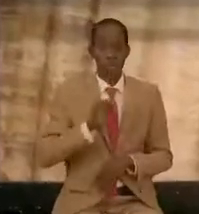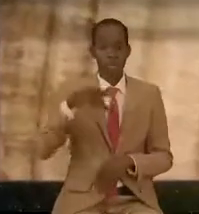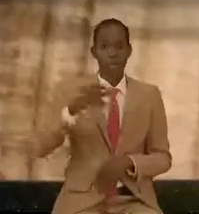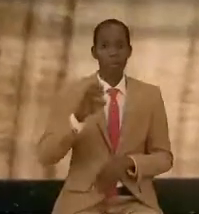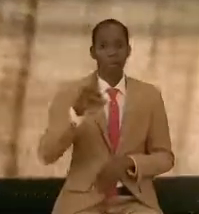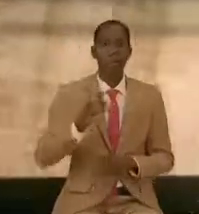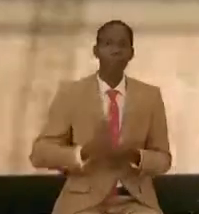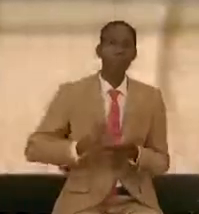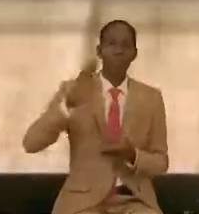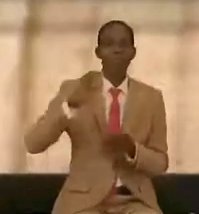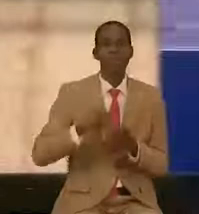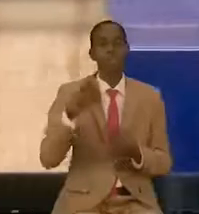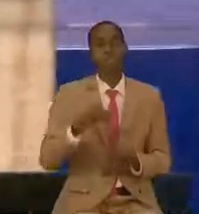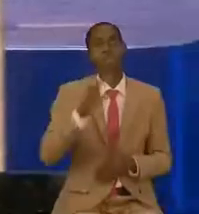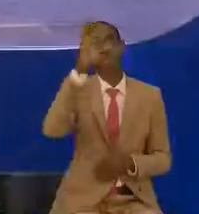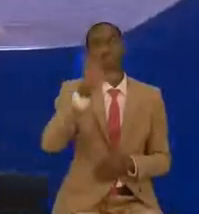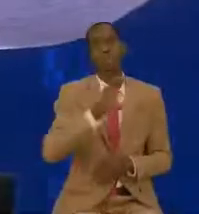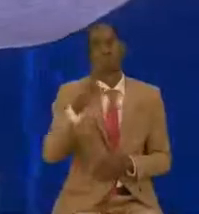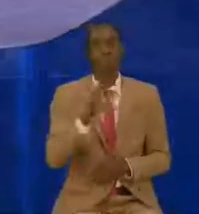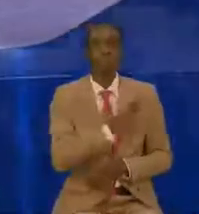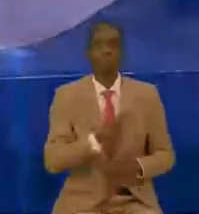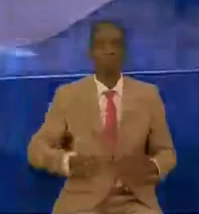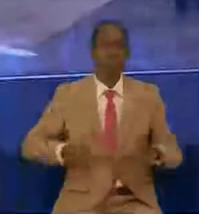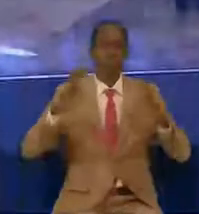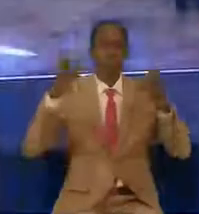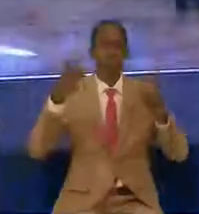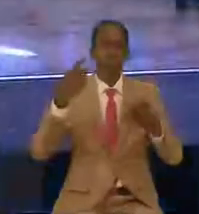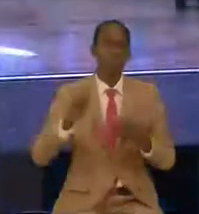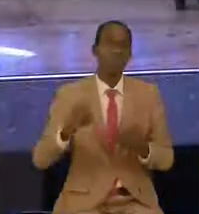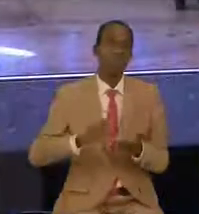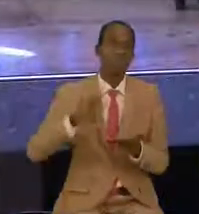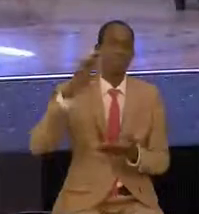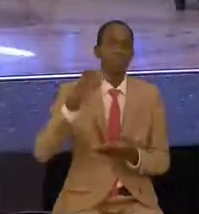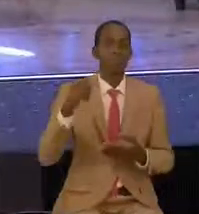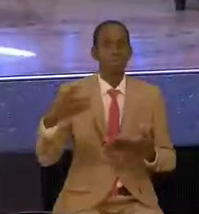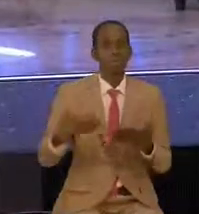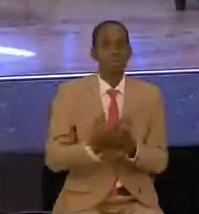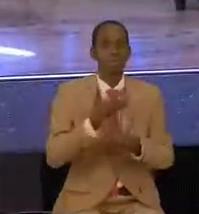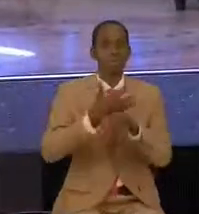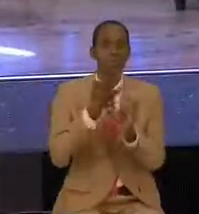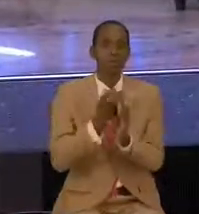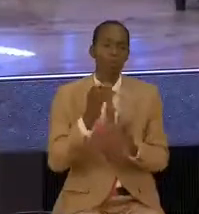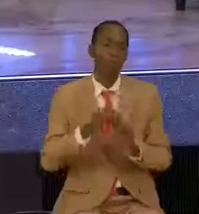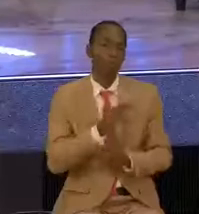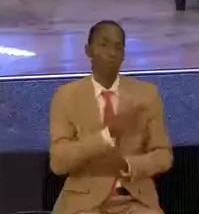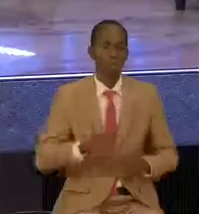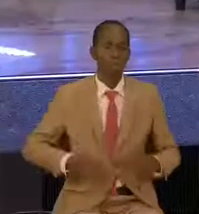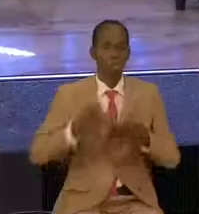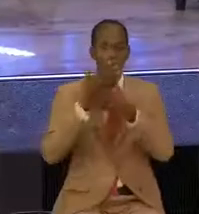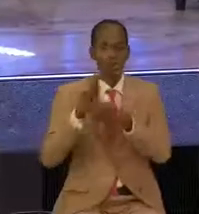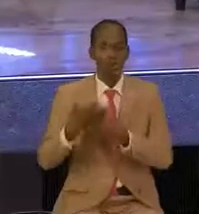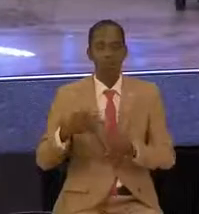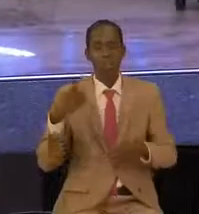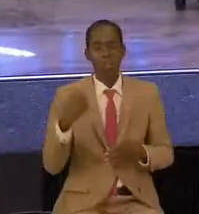croix de Christ. La gloire d'une nouvelle créature en Christ. Le message